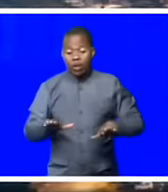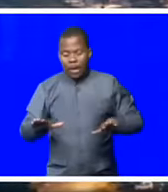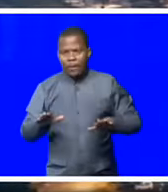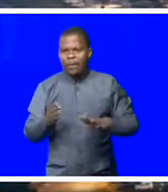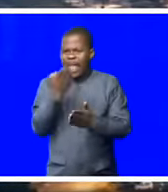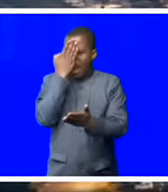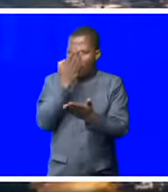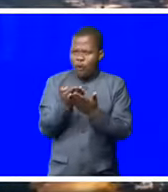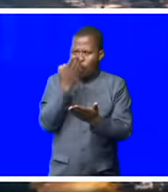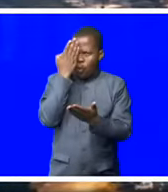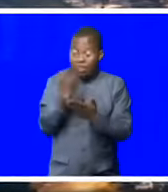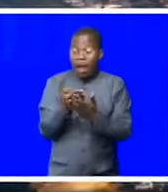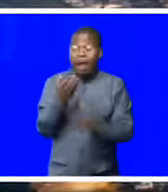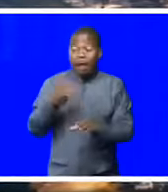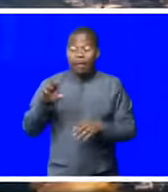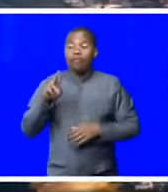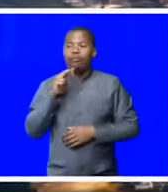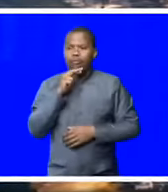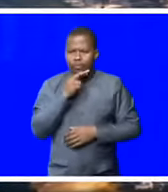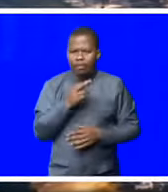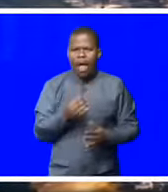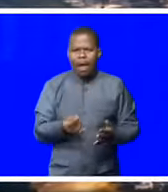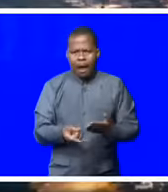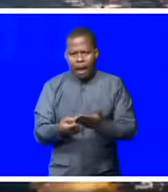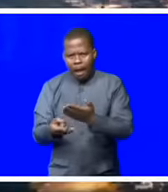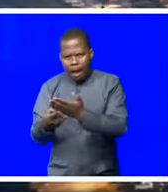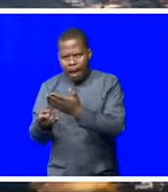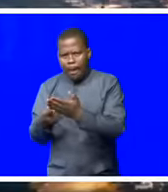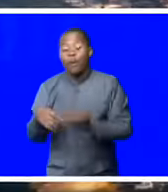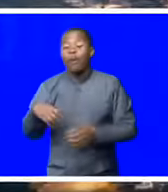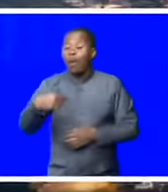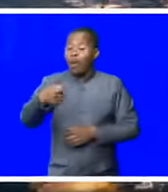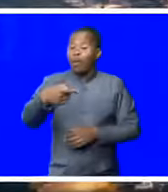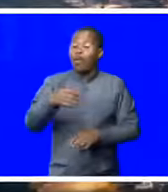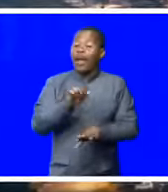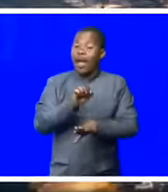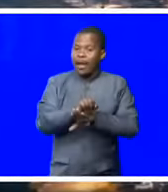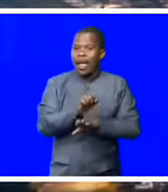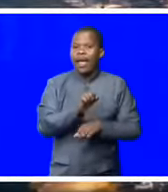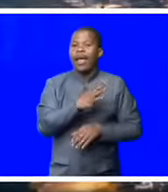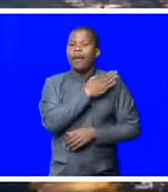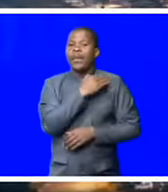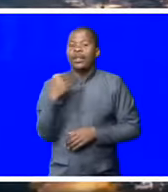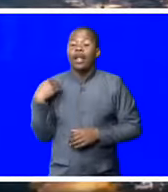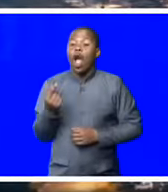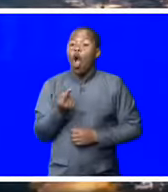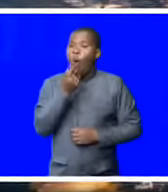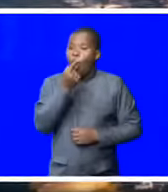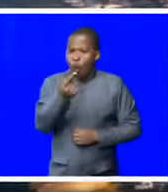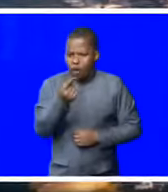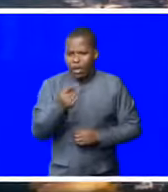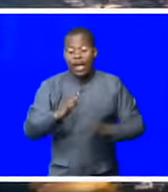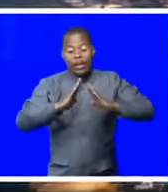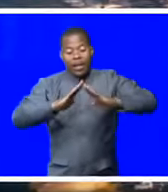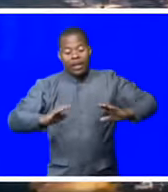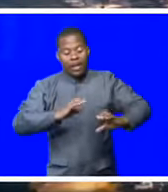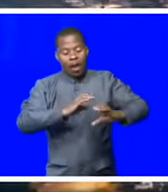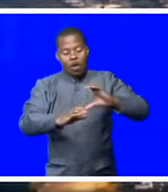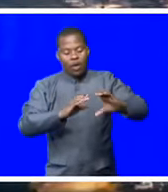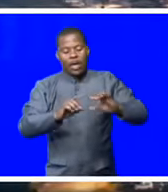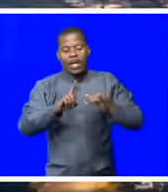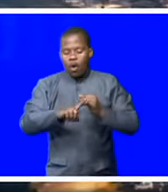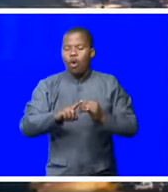letivelako letibanga kungihlinywa ngulamanye emave sanctions kutemnotho. Induna ethi litiko liyakhulumisana nebatali kanye nabafundi